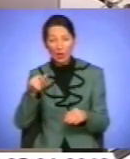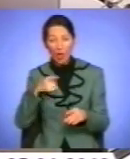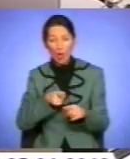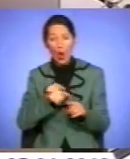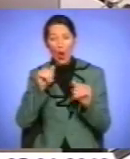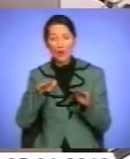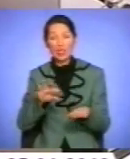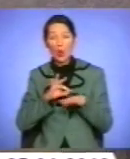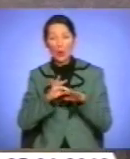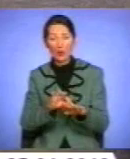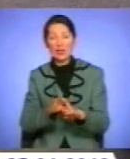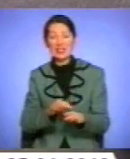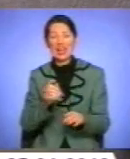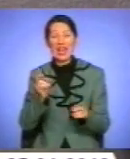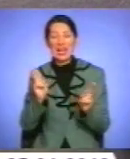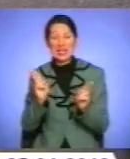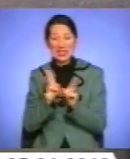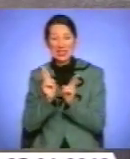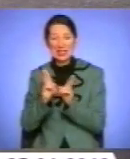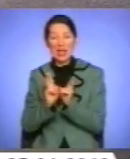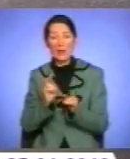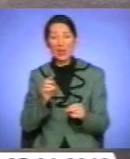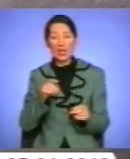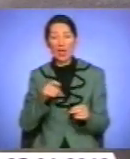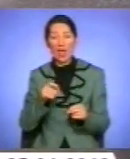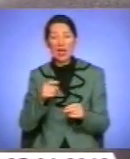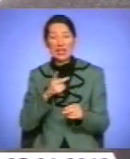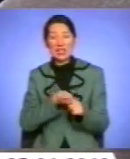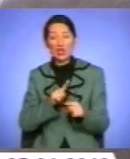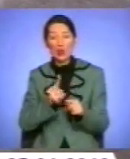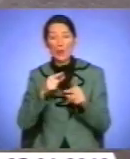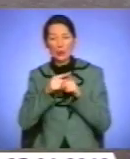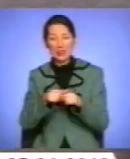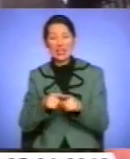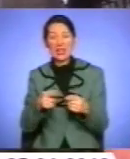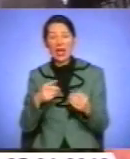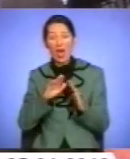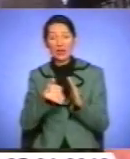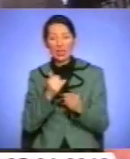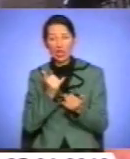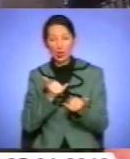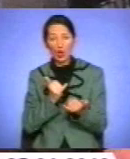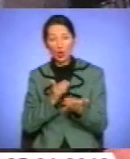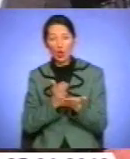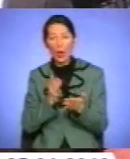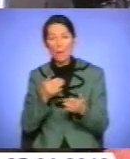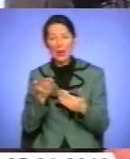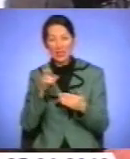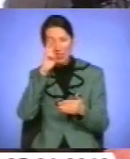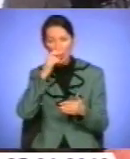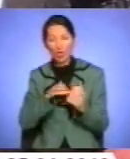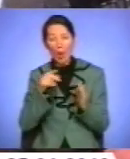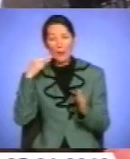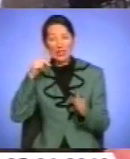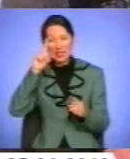та Центральної Азії, аби відповісти на глобальні виклики, які нині стоять перед державами. Хоча президент, схоже, і без локального форуму знає,